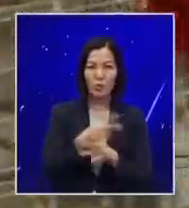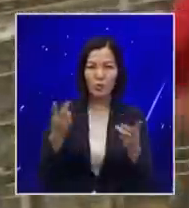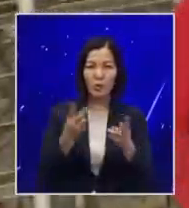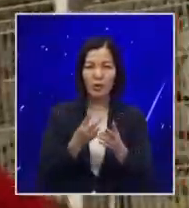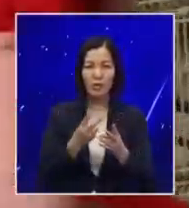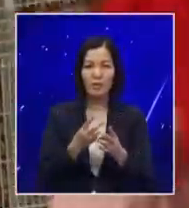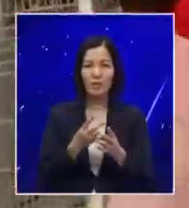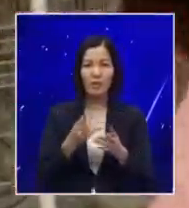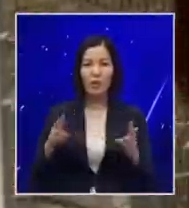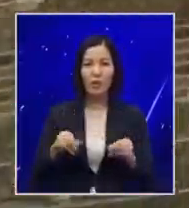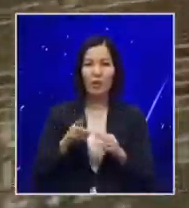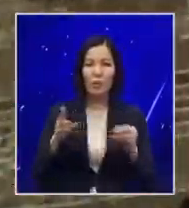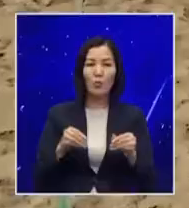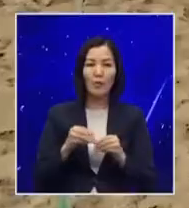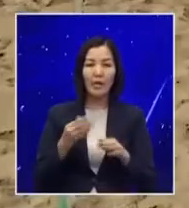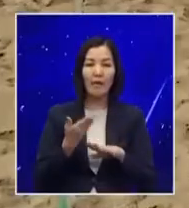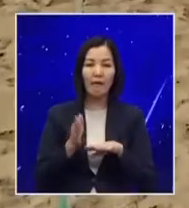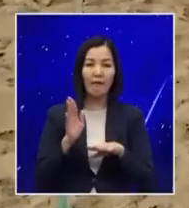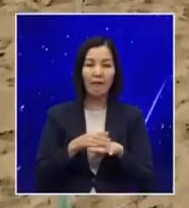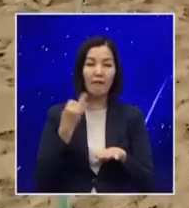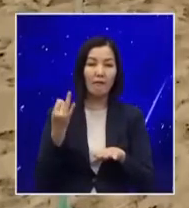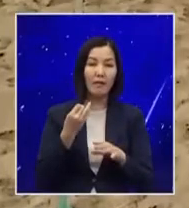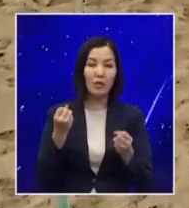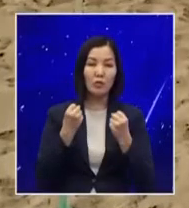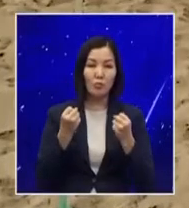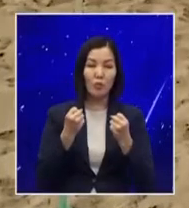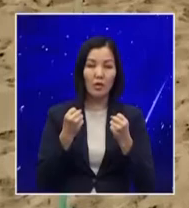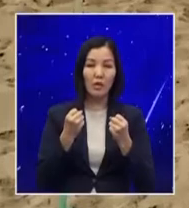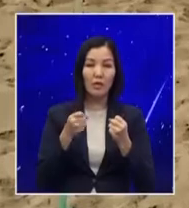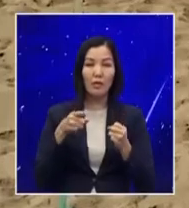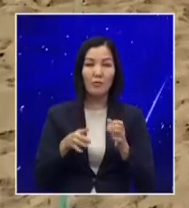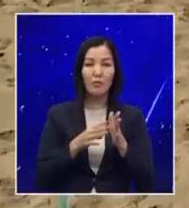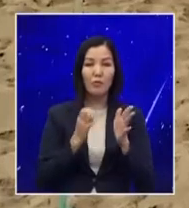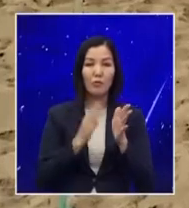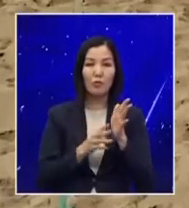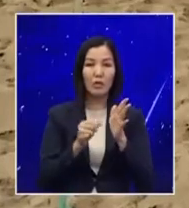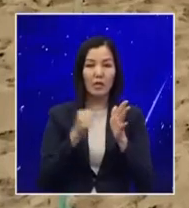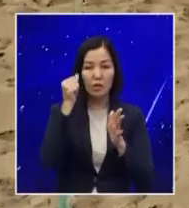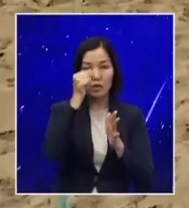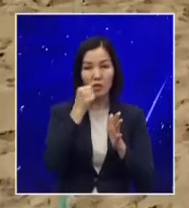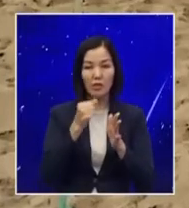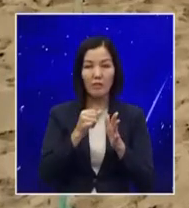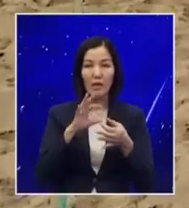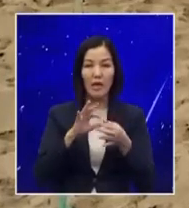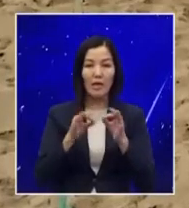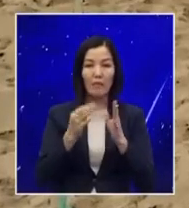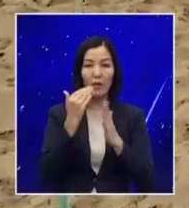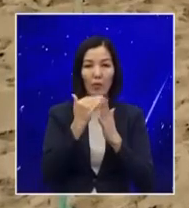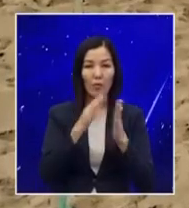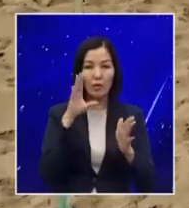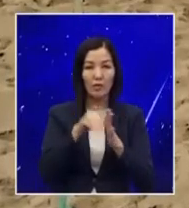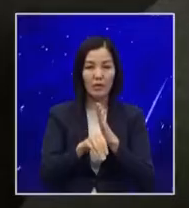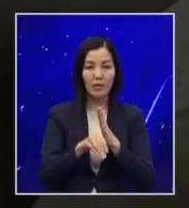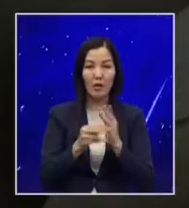волейболы құмда жалаң аяқ ойнайтын күрделі әрі қызықты спорт түрінің бірі. Ол 1996 жылдан бері олимпиада ойындарының тізімінде. Бұл